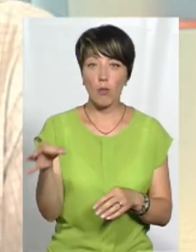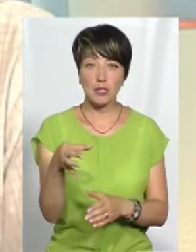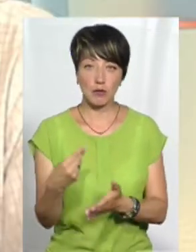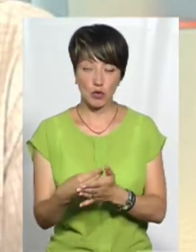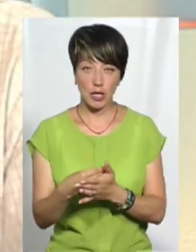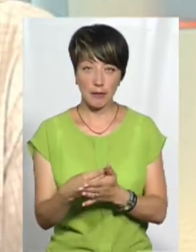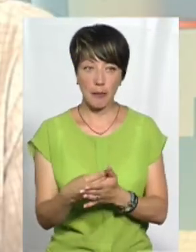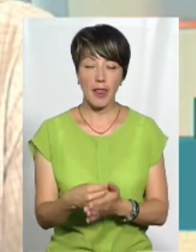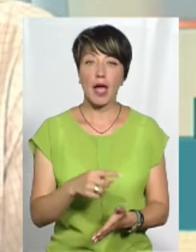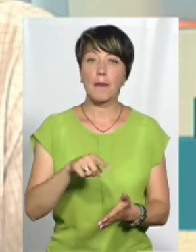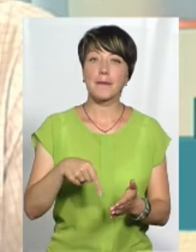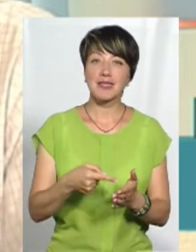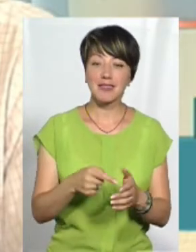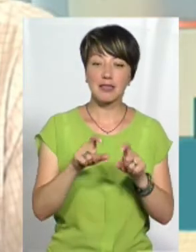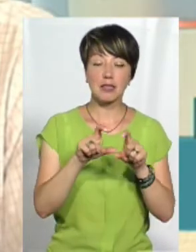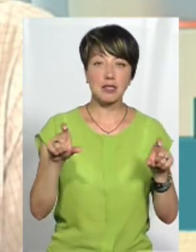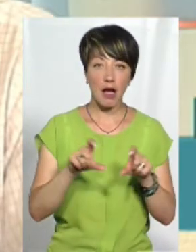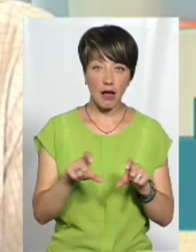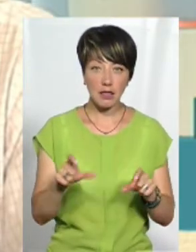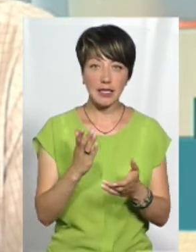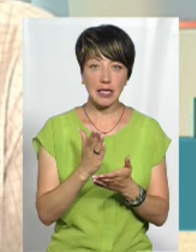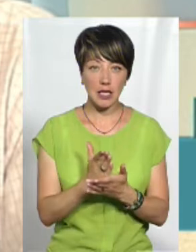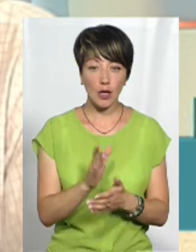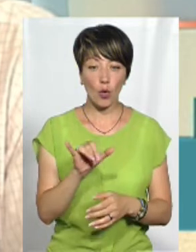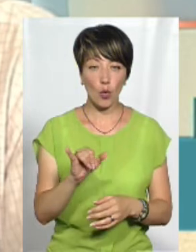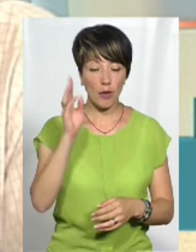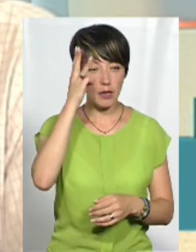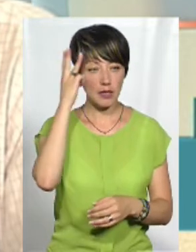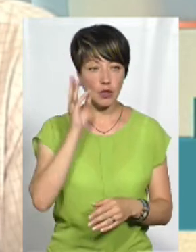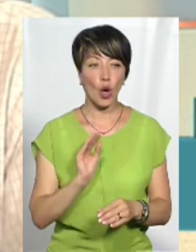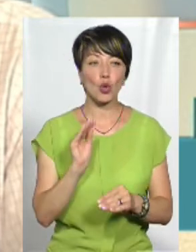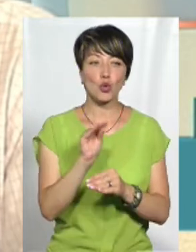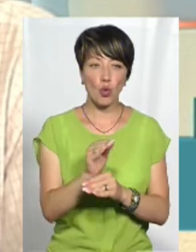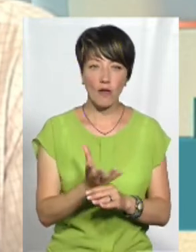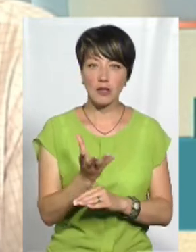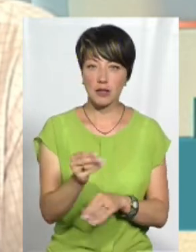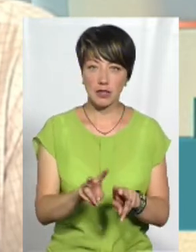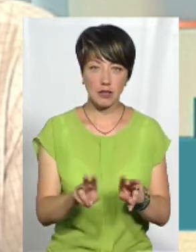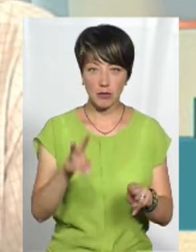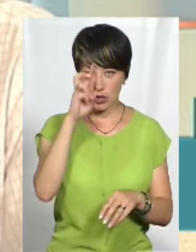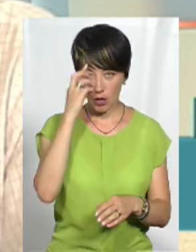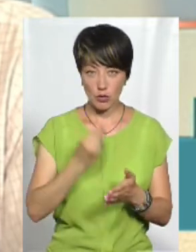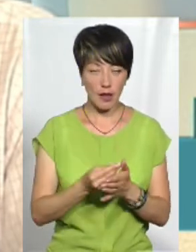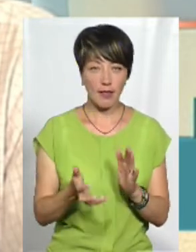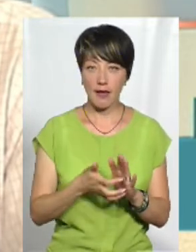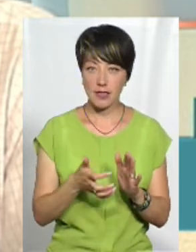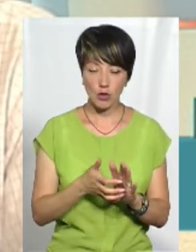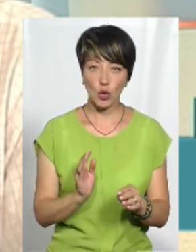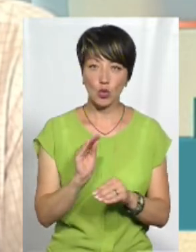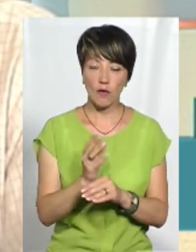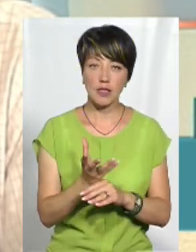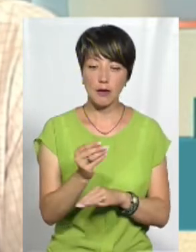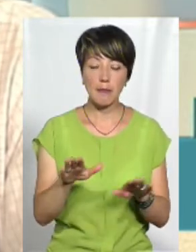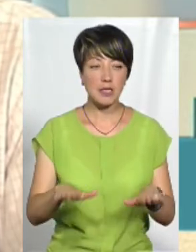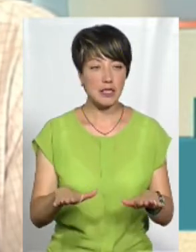бюджету. Міські заходи, які є в місті, вони дофінансовуються так само. Державного бюджету не вистачає.